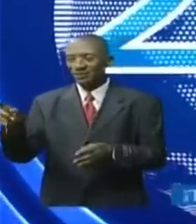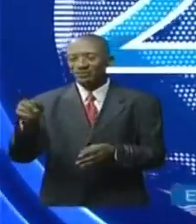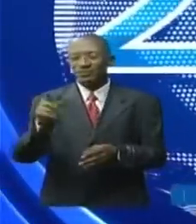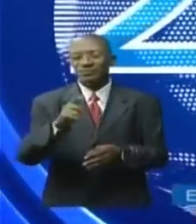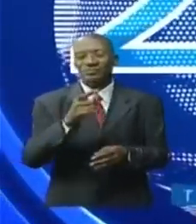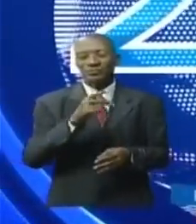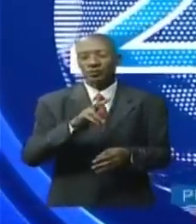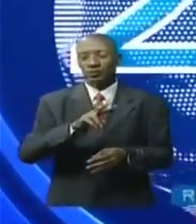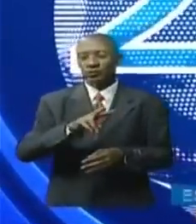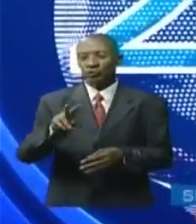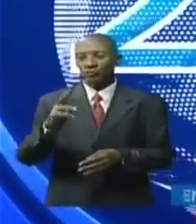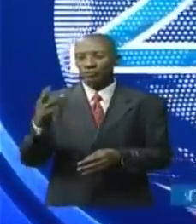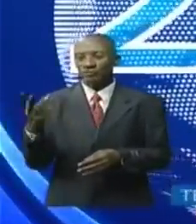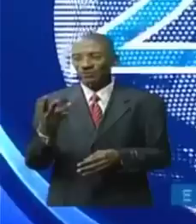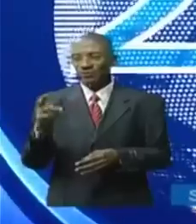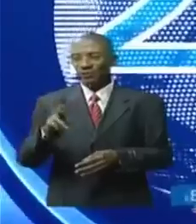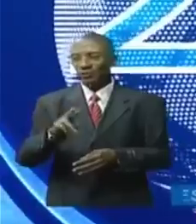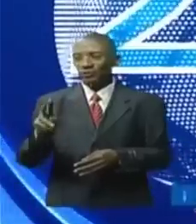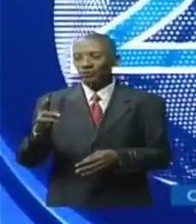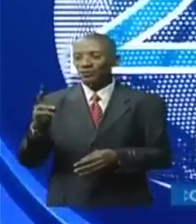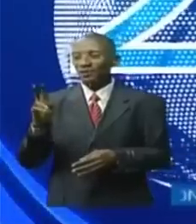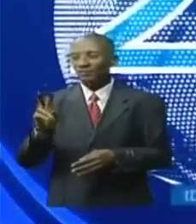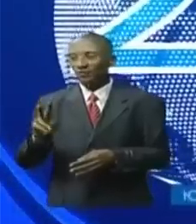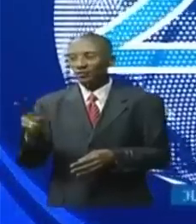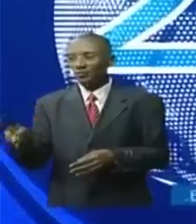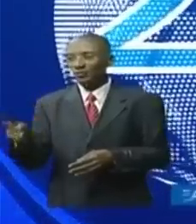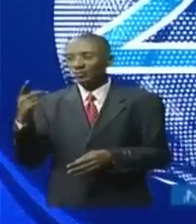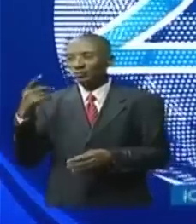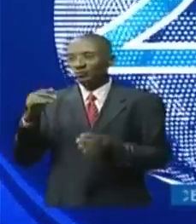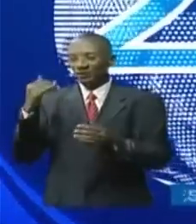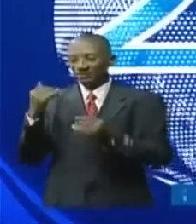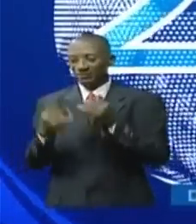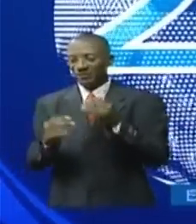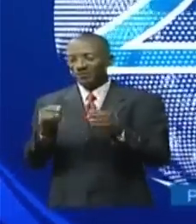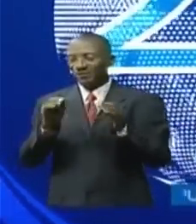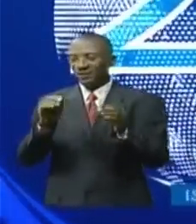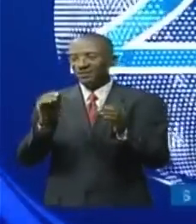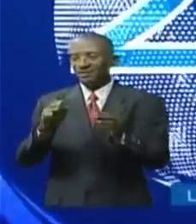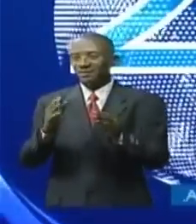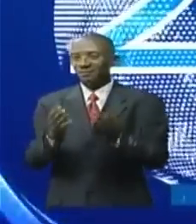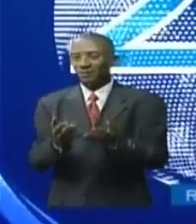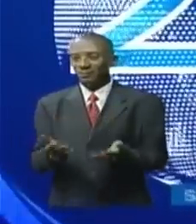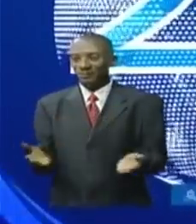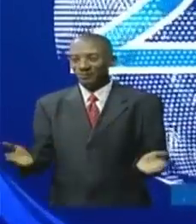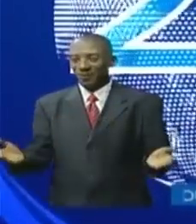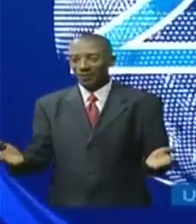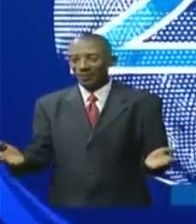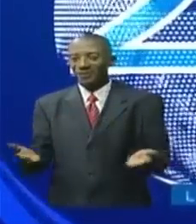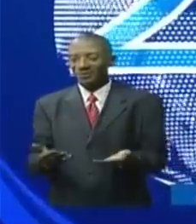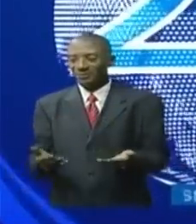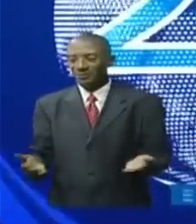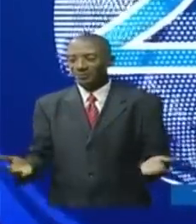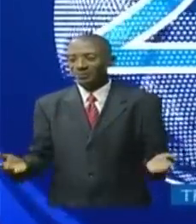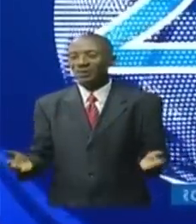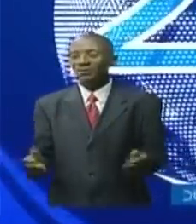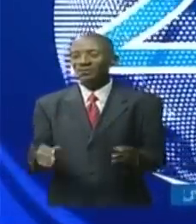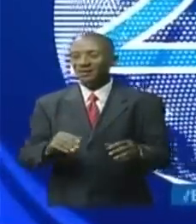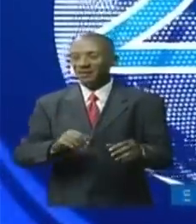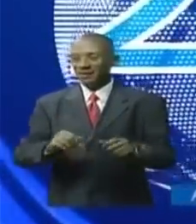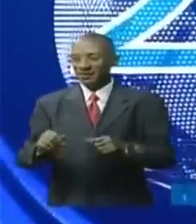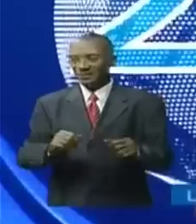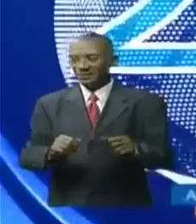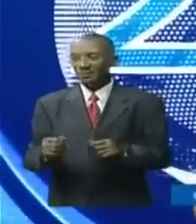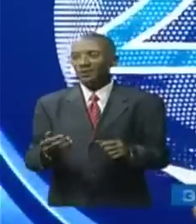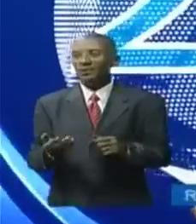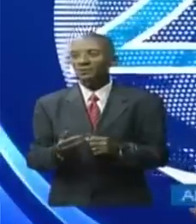2021-2022 pour les finalistes de l'enseignement primaire, examen national de fin d'études primaires aura